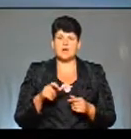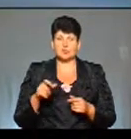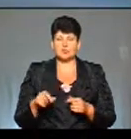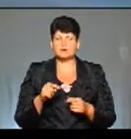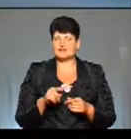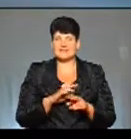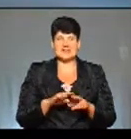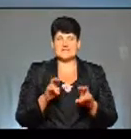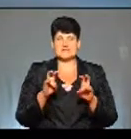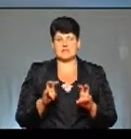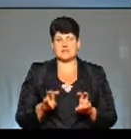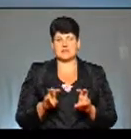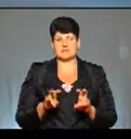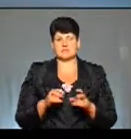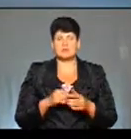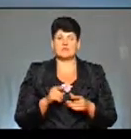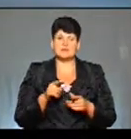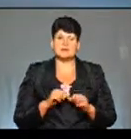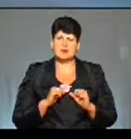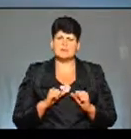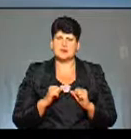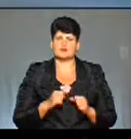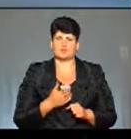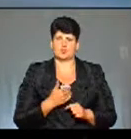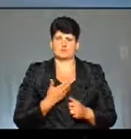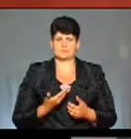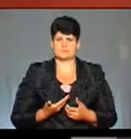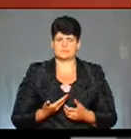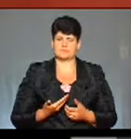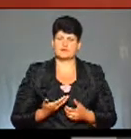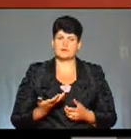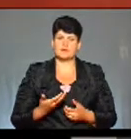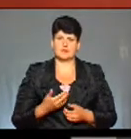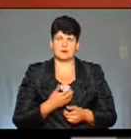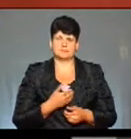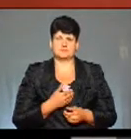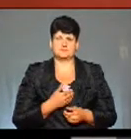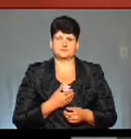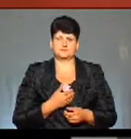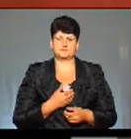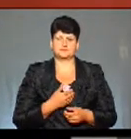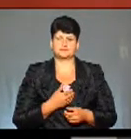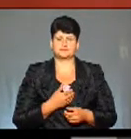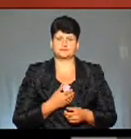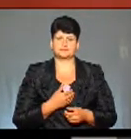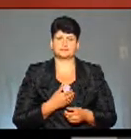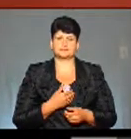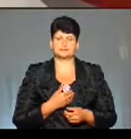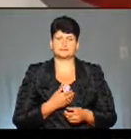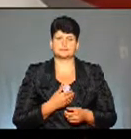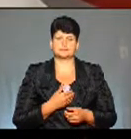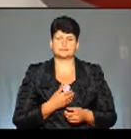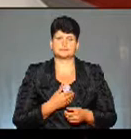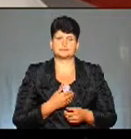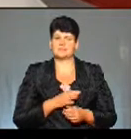не сидять, опустивши руки, вони намагаються, вони прагнуть жити, вони прагнуть десь